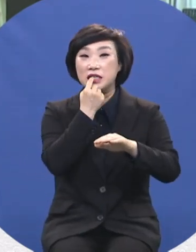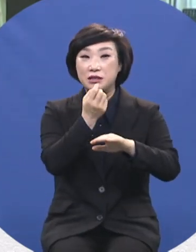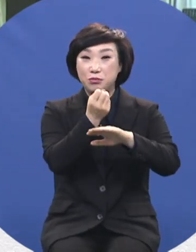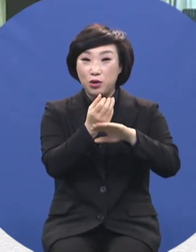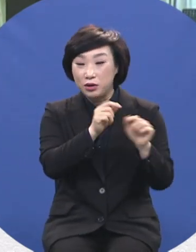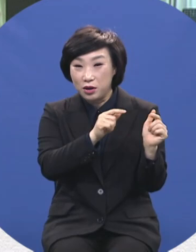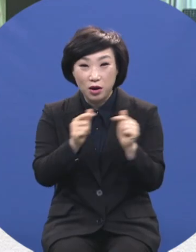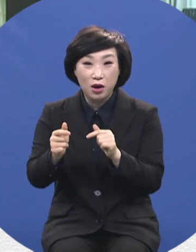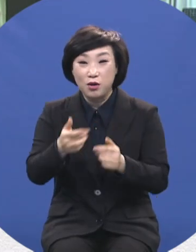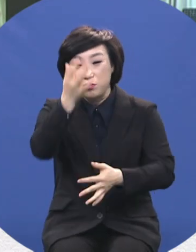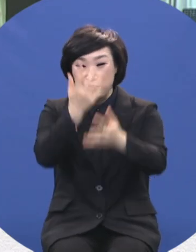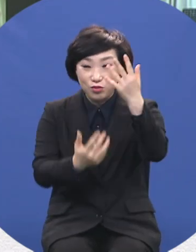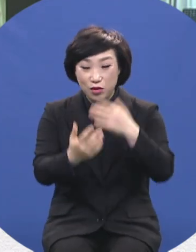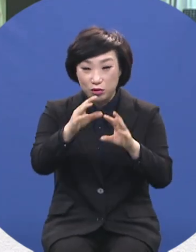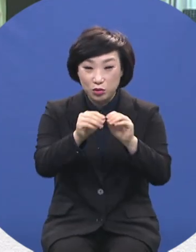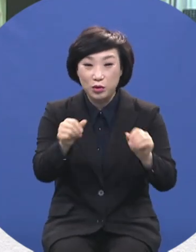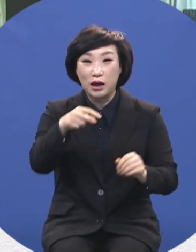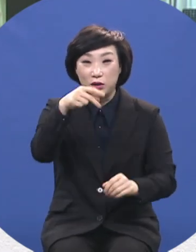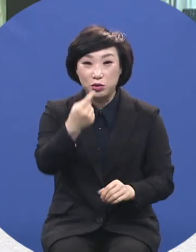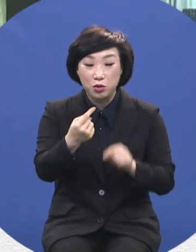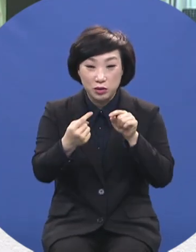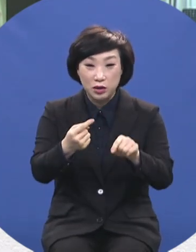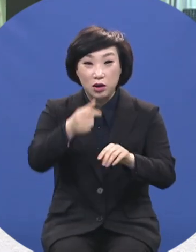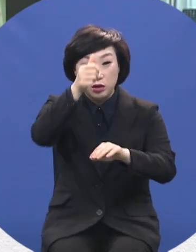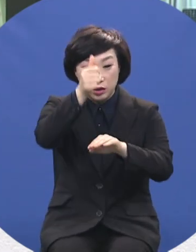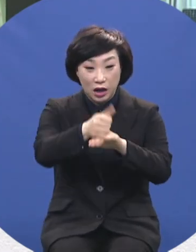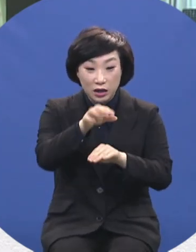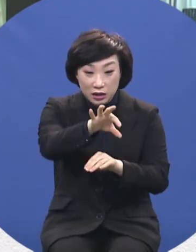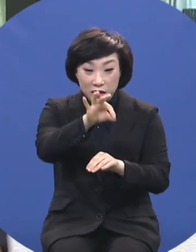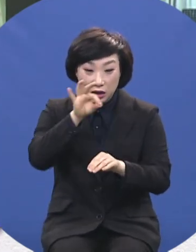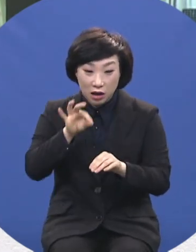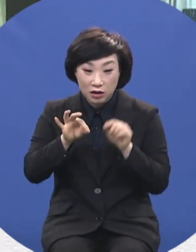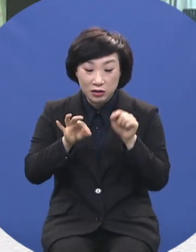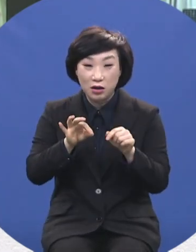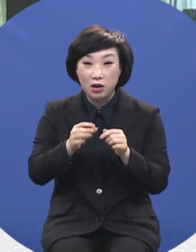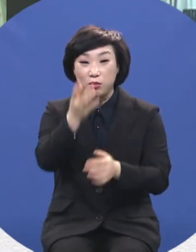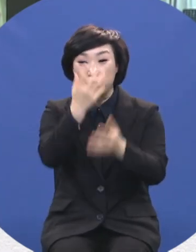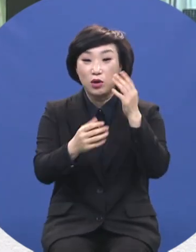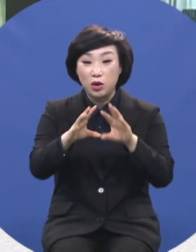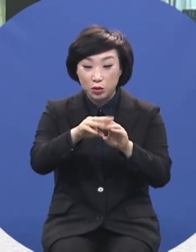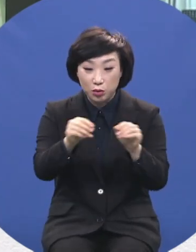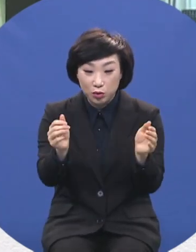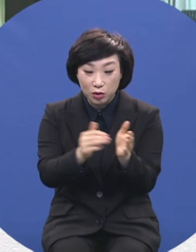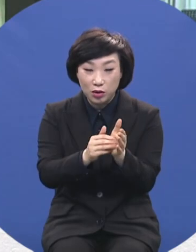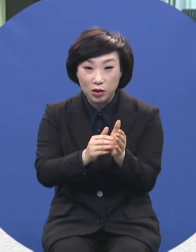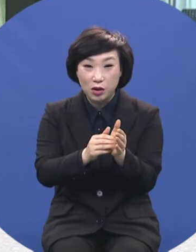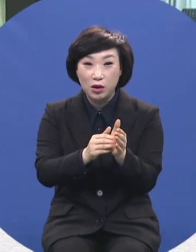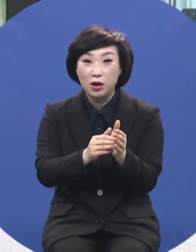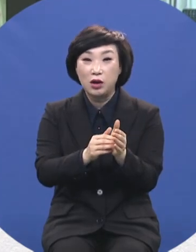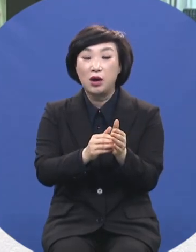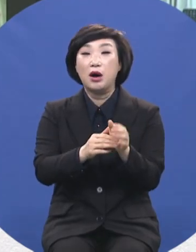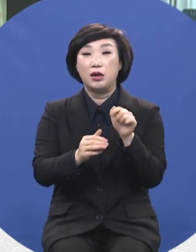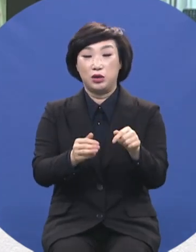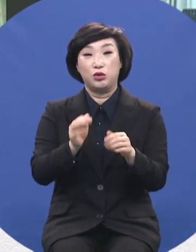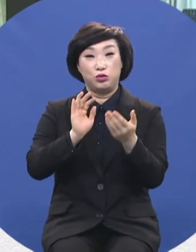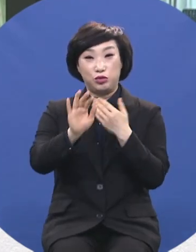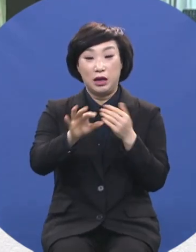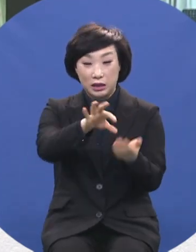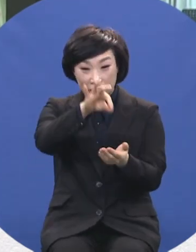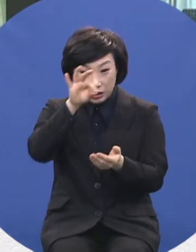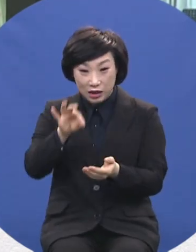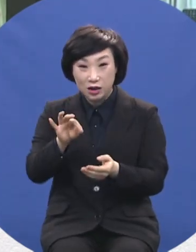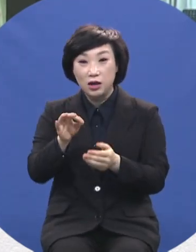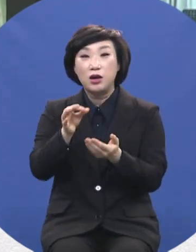속에서 녹아도 나중에 결국은 불 꺼지면 이 무게만큼